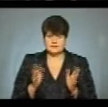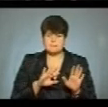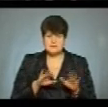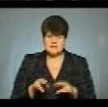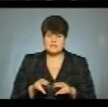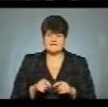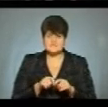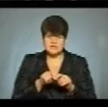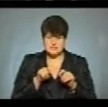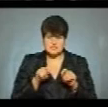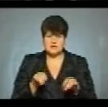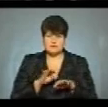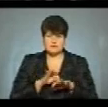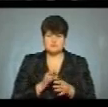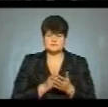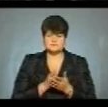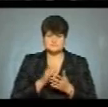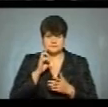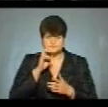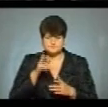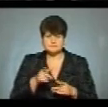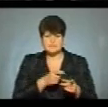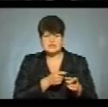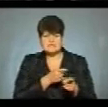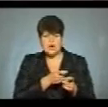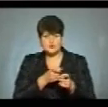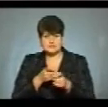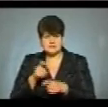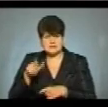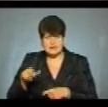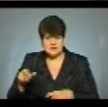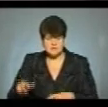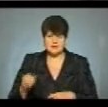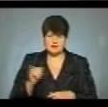відкриття священники провели панахиду за розстріляними та освятили стелу.